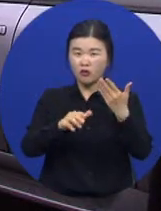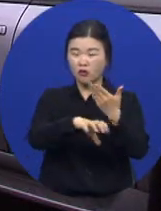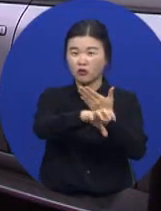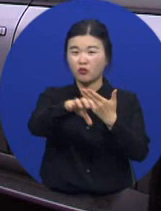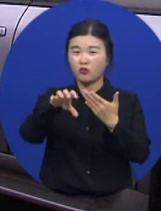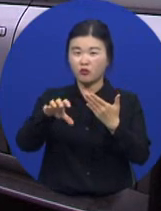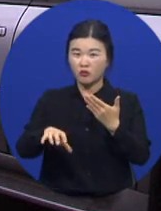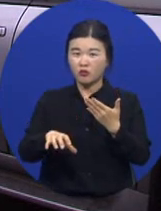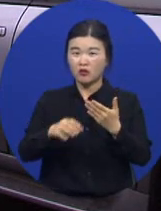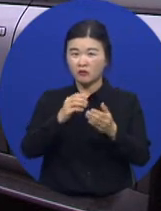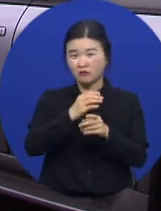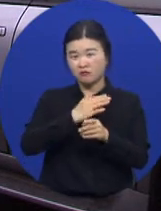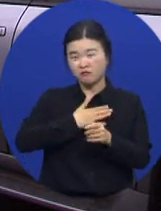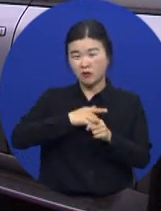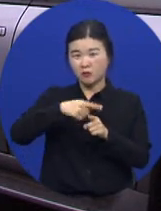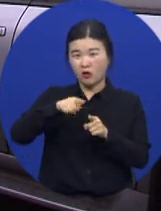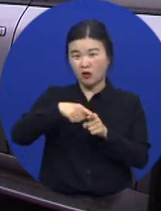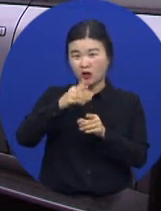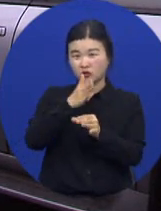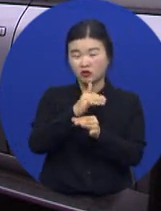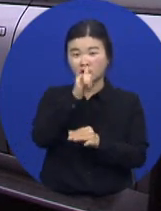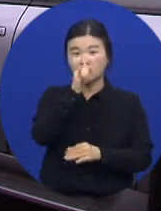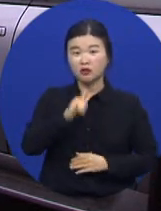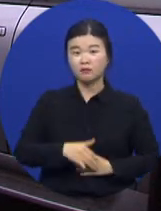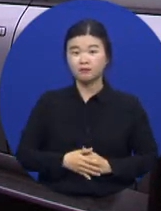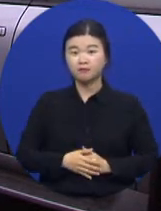9곳은 감정평가가 진행 중입니다.